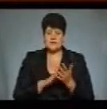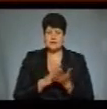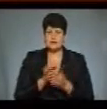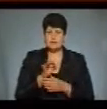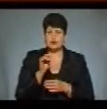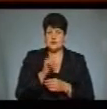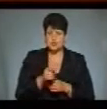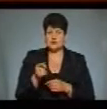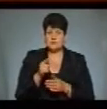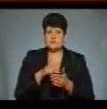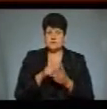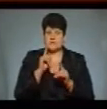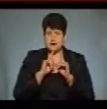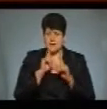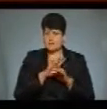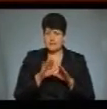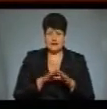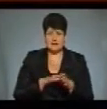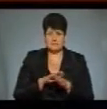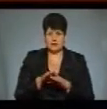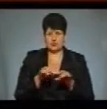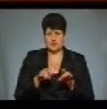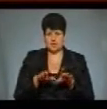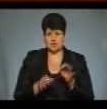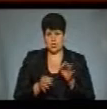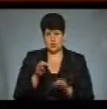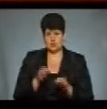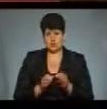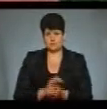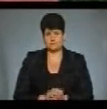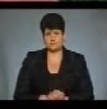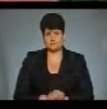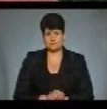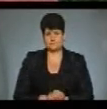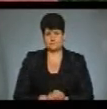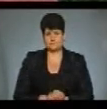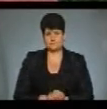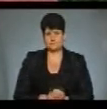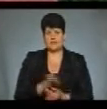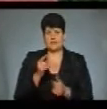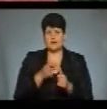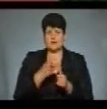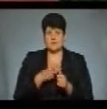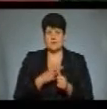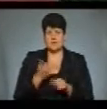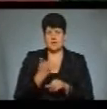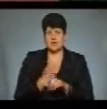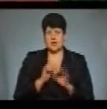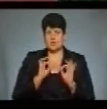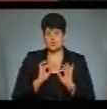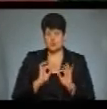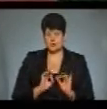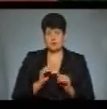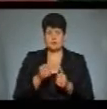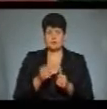що Тернопільська міська рада не виконує рішення суду. На ім'я генерального прокурора,